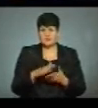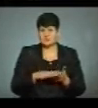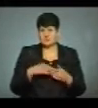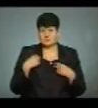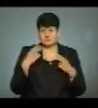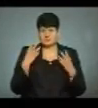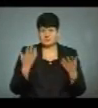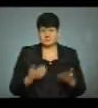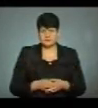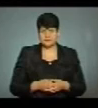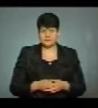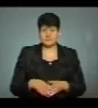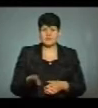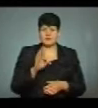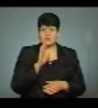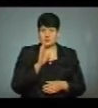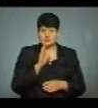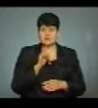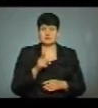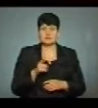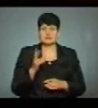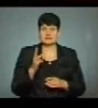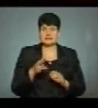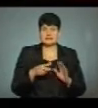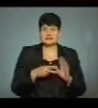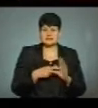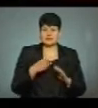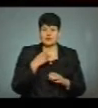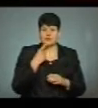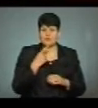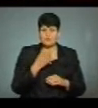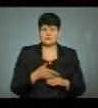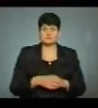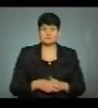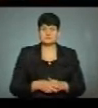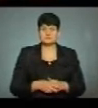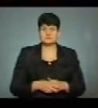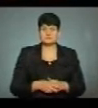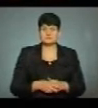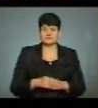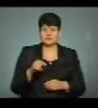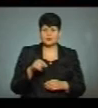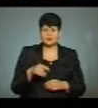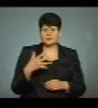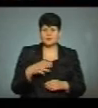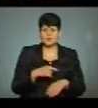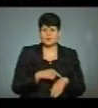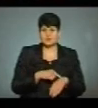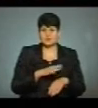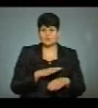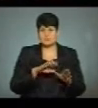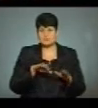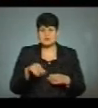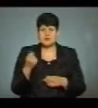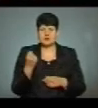ні. Мешканка будинку на вулиці Галицькій, 37, Оксана Бук розповіла. Тут вже година була, ну яка не по